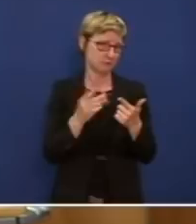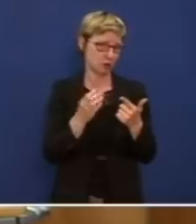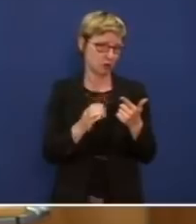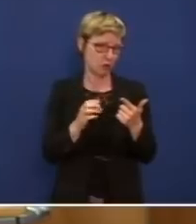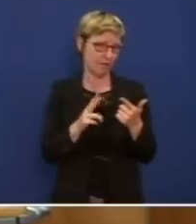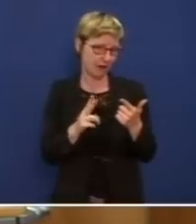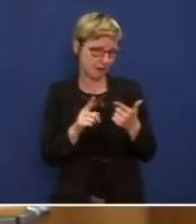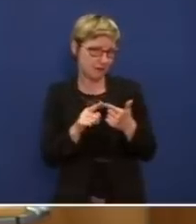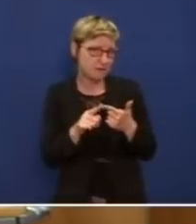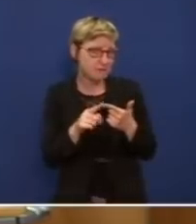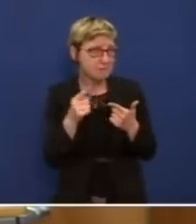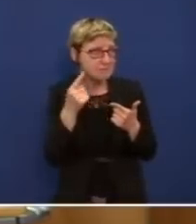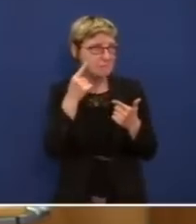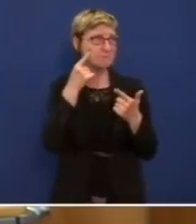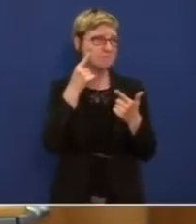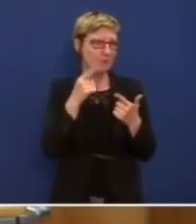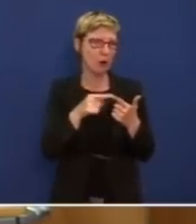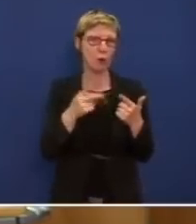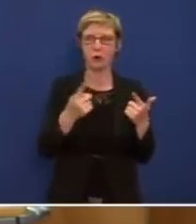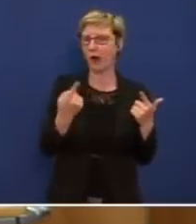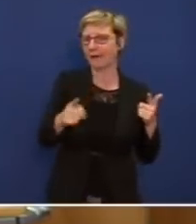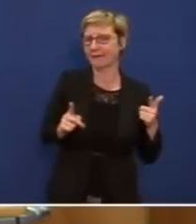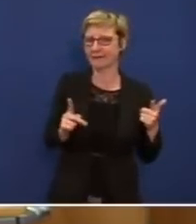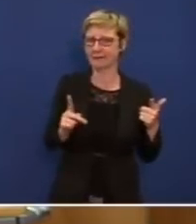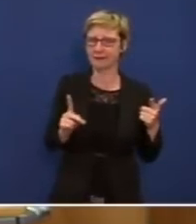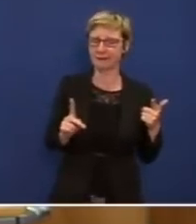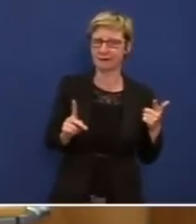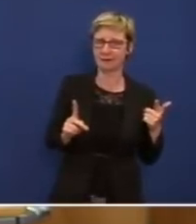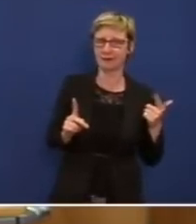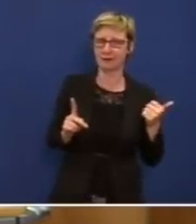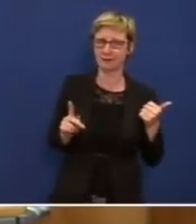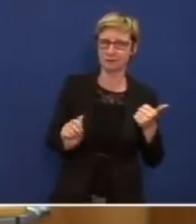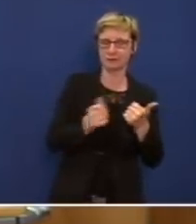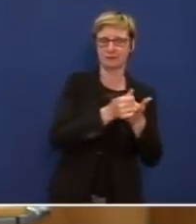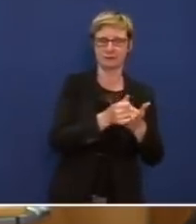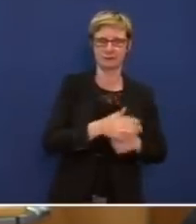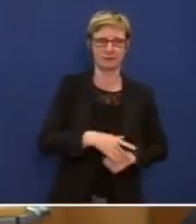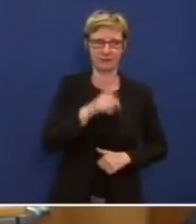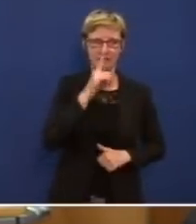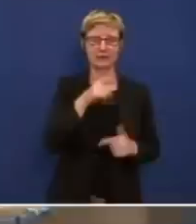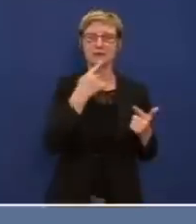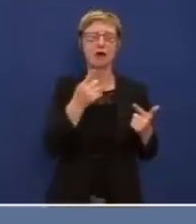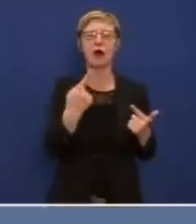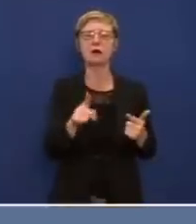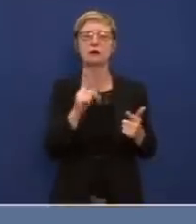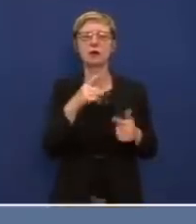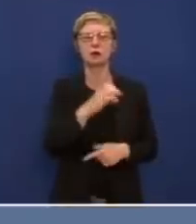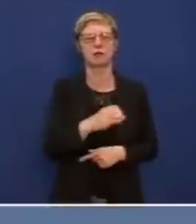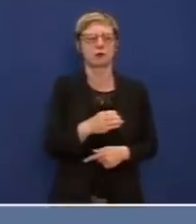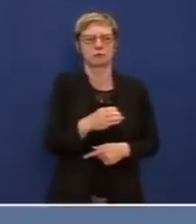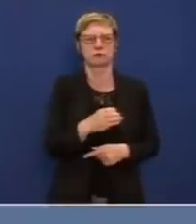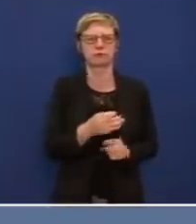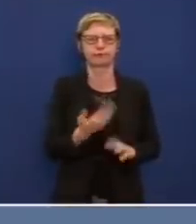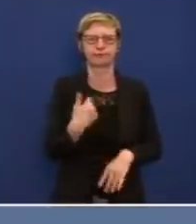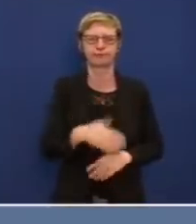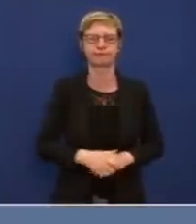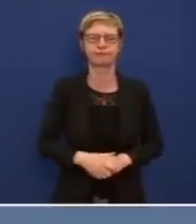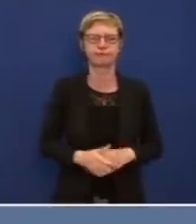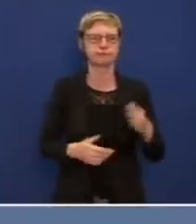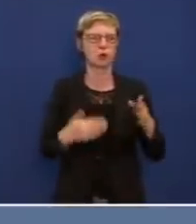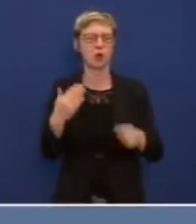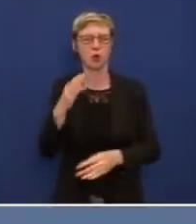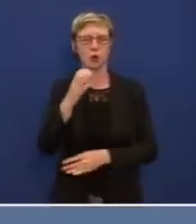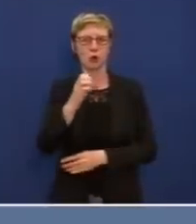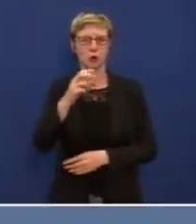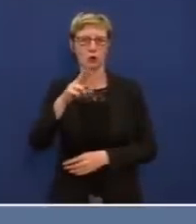Hersteller CureVac denken oder an einen anderen, denn dann wäre CureVac ja nicht mehr im Spiel. Nee, ist ja gar nicht der. Also erstmal hat CureVac bis hierhin noch gar